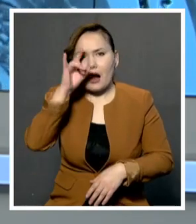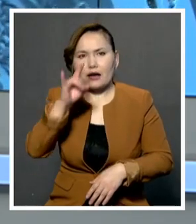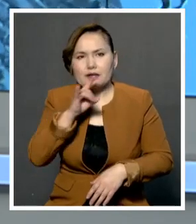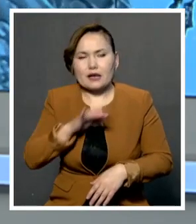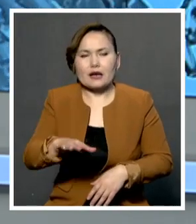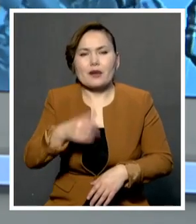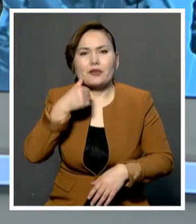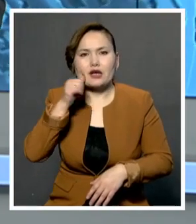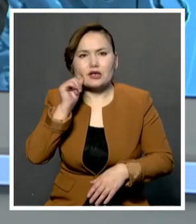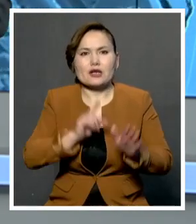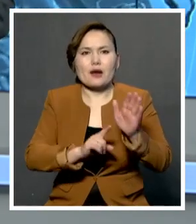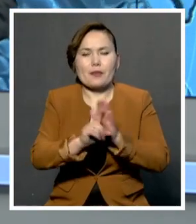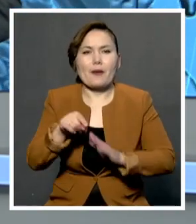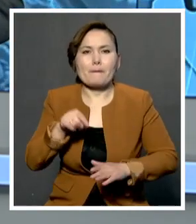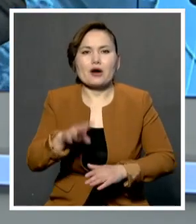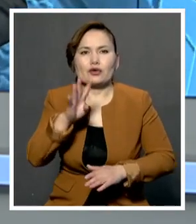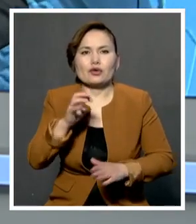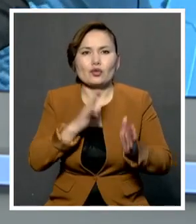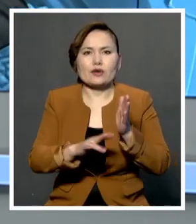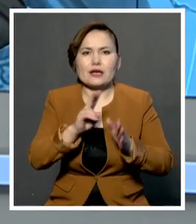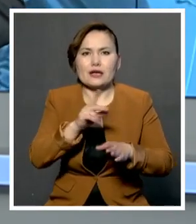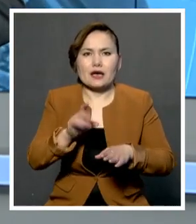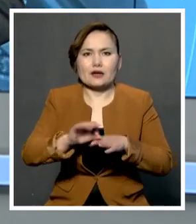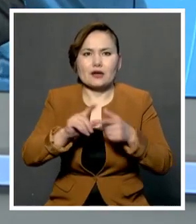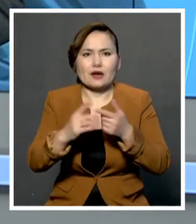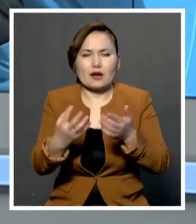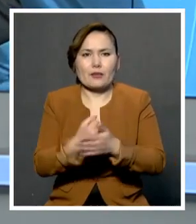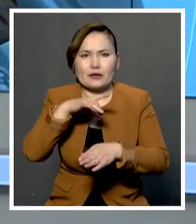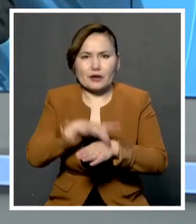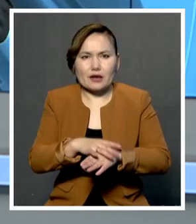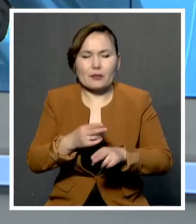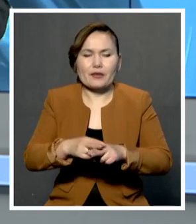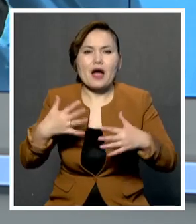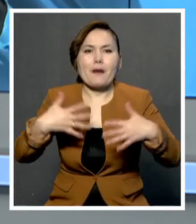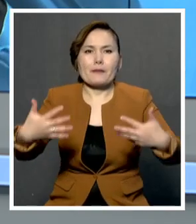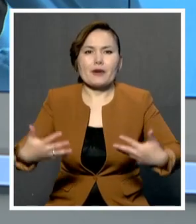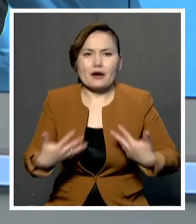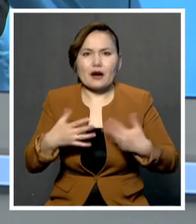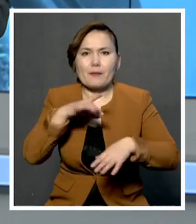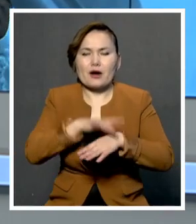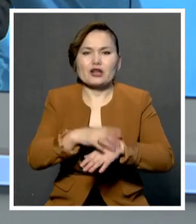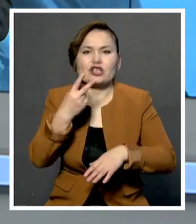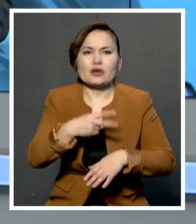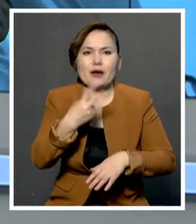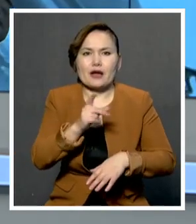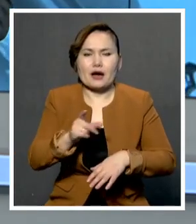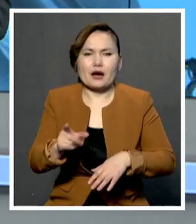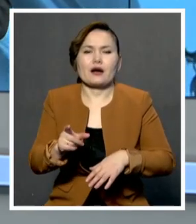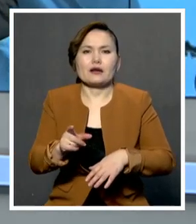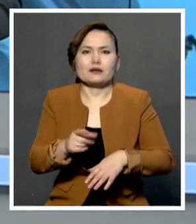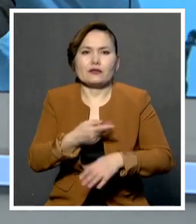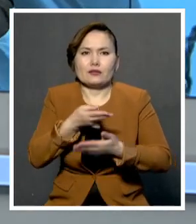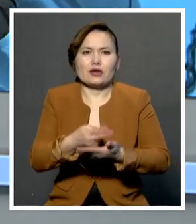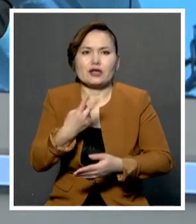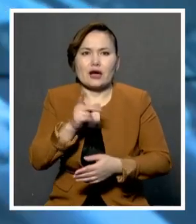елімізде тағы 1492 адамнан коронавирус анықталды. Ал вирустық белгілері бар пневмонияға 22 адам шалдығып, 2 науқас қайтыс